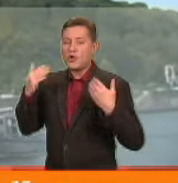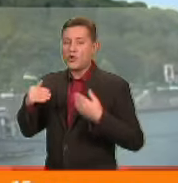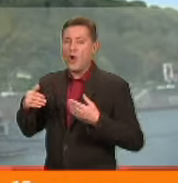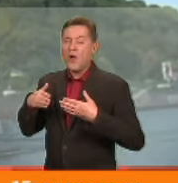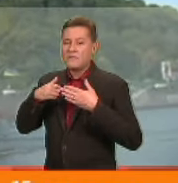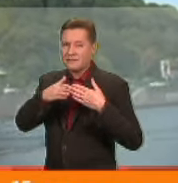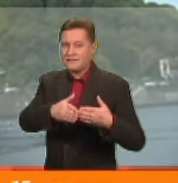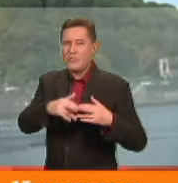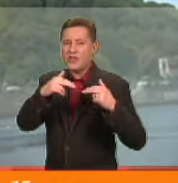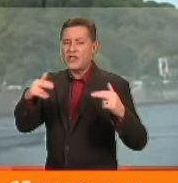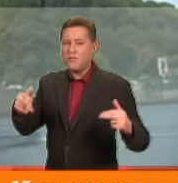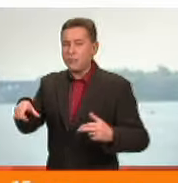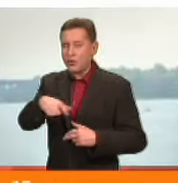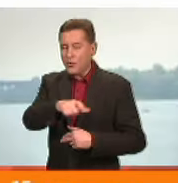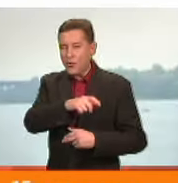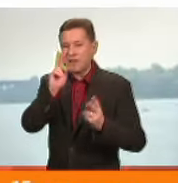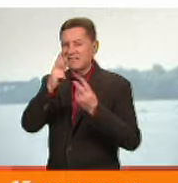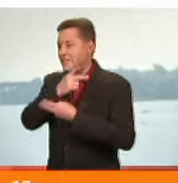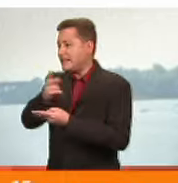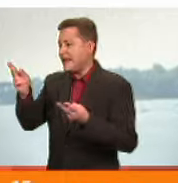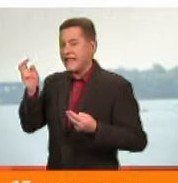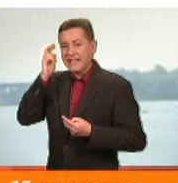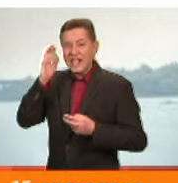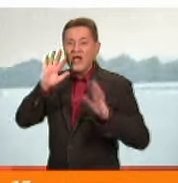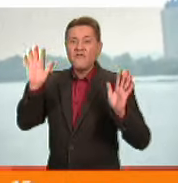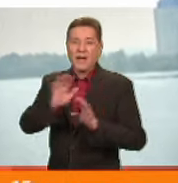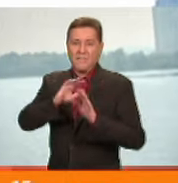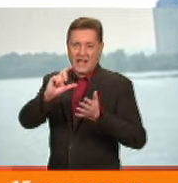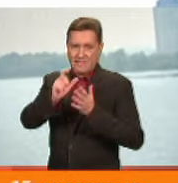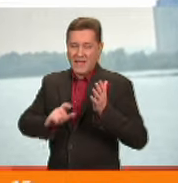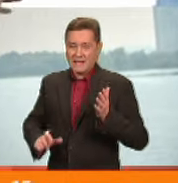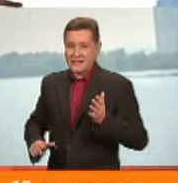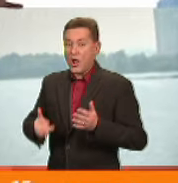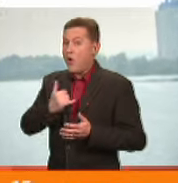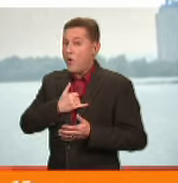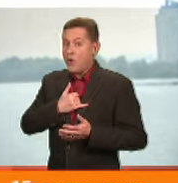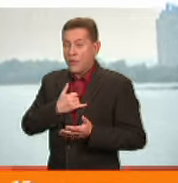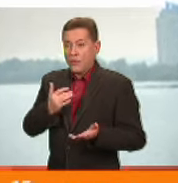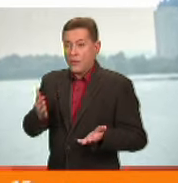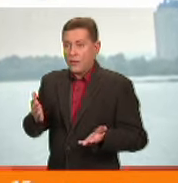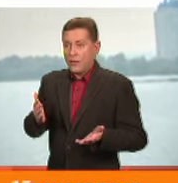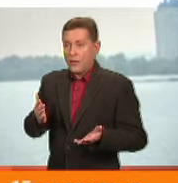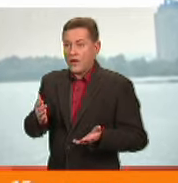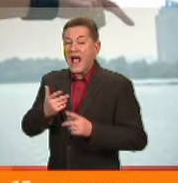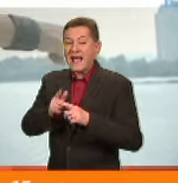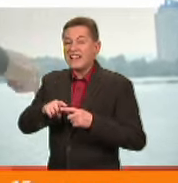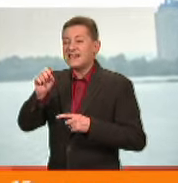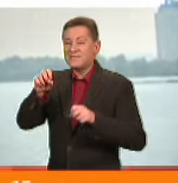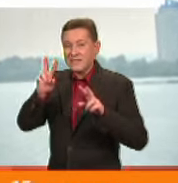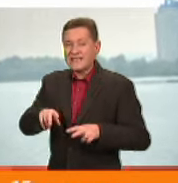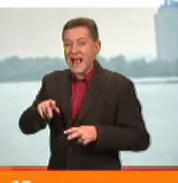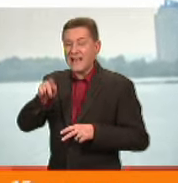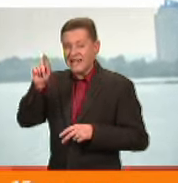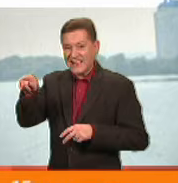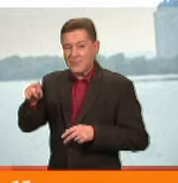Киев, попеть песни. Сидят, смотри, в соломенных шляпах, ловят рыбу. Так у меня детство так прошло. Ты думаешь, это специально для тебя они сели? Ты думаешь,